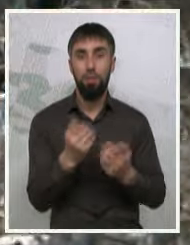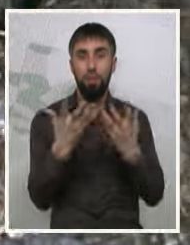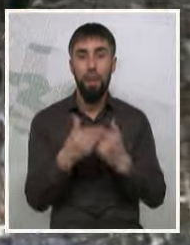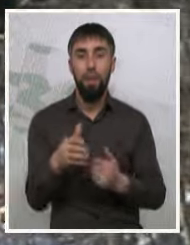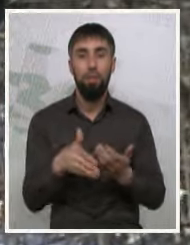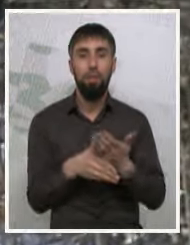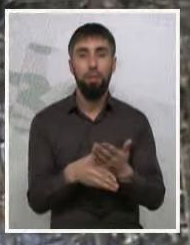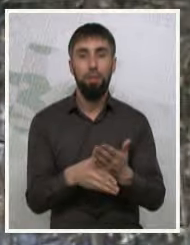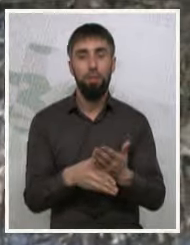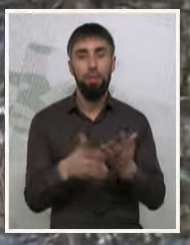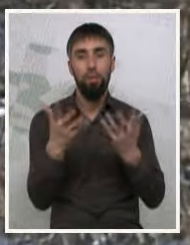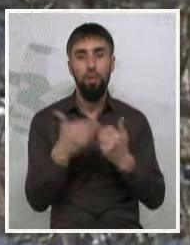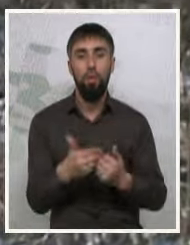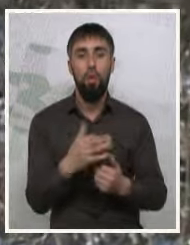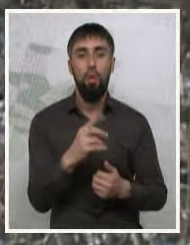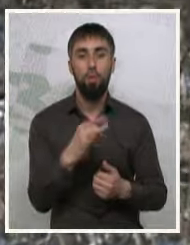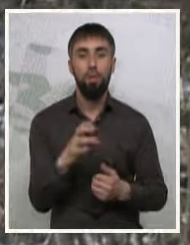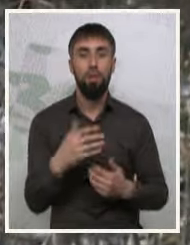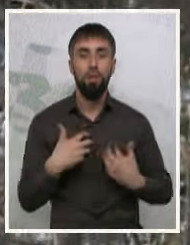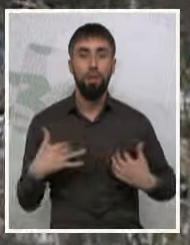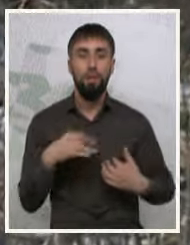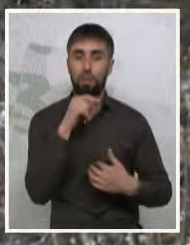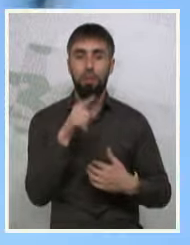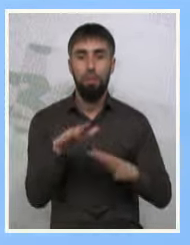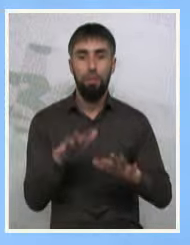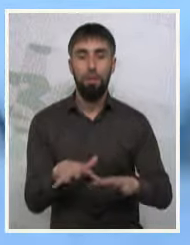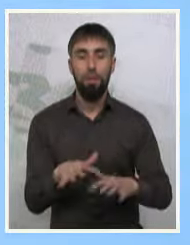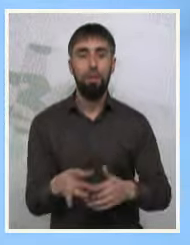данные помогут определить численность охотничьих животных и птиц на территории региона.